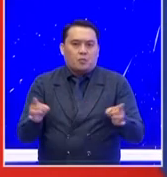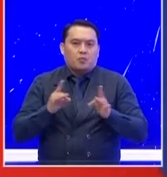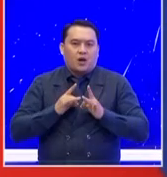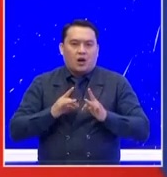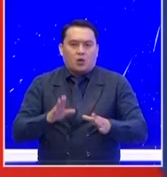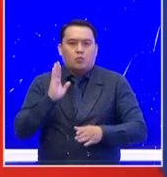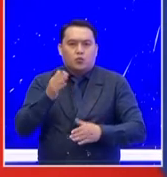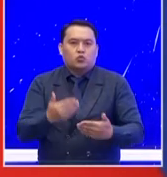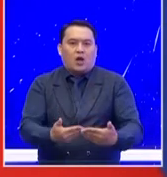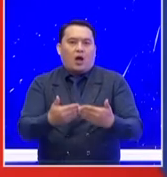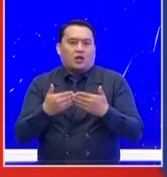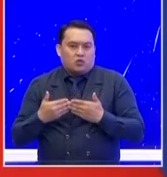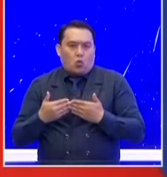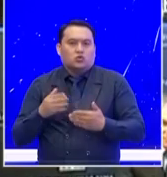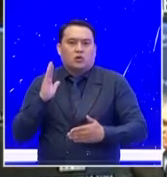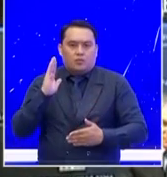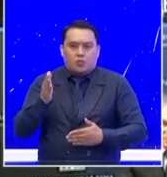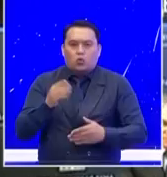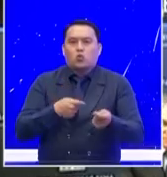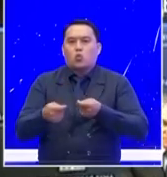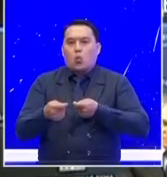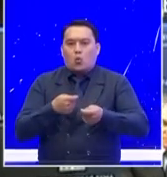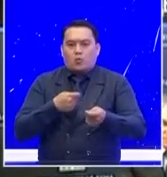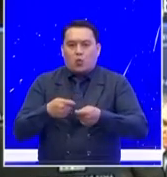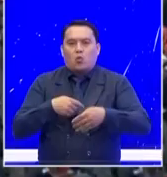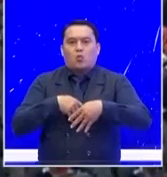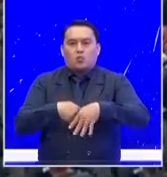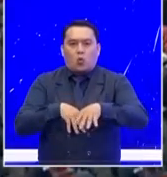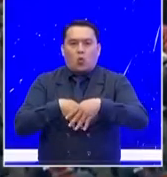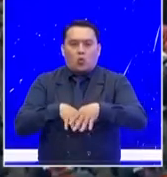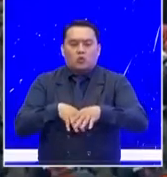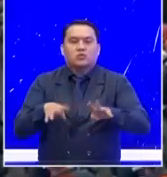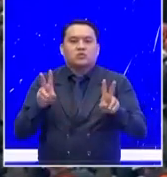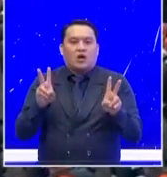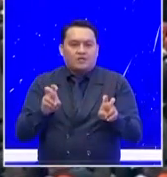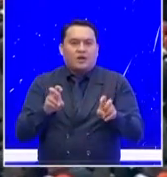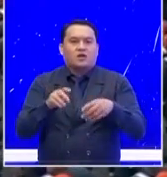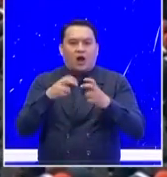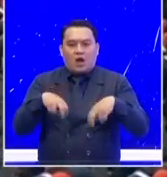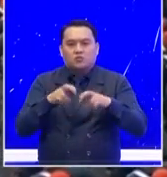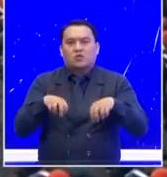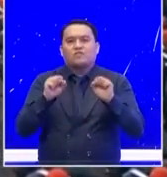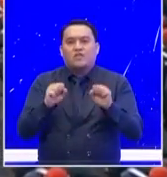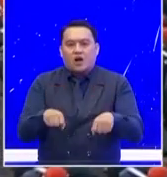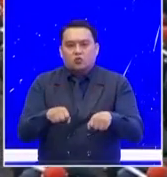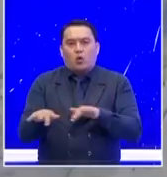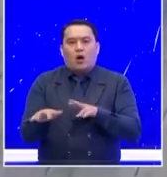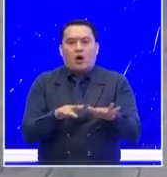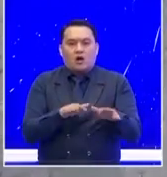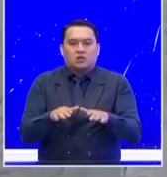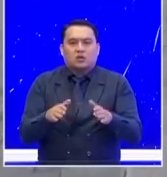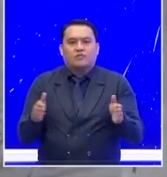праздником, будут отложены. При этом в руководстве движения «Бессмертный полк» заявили, что рассматривает возможность провести акцию